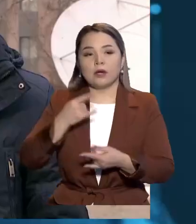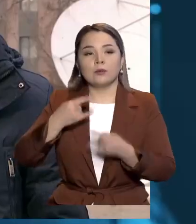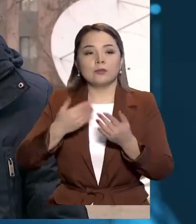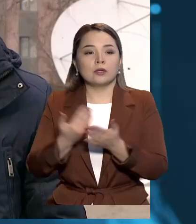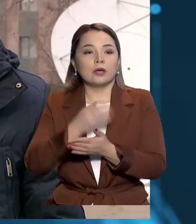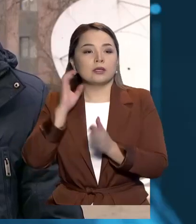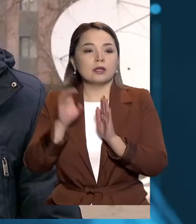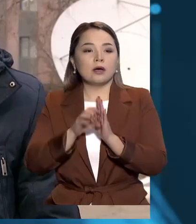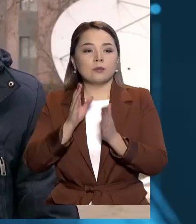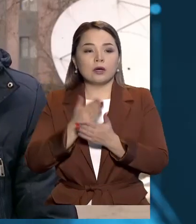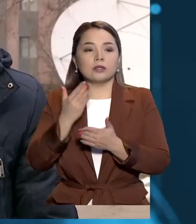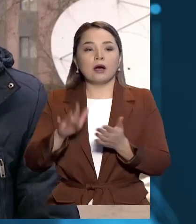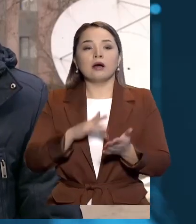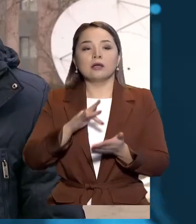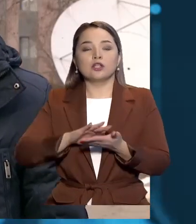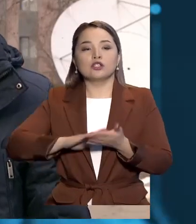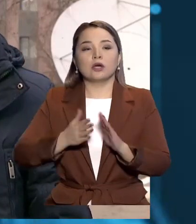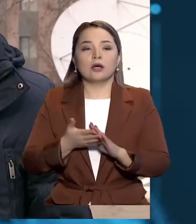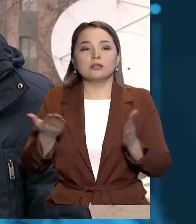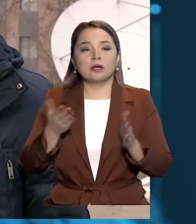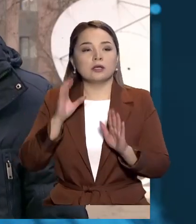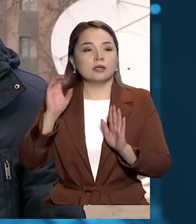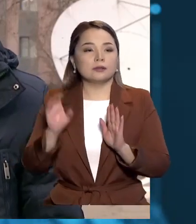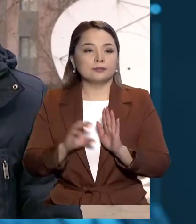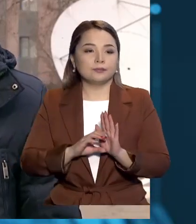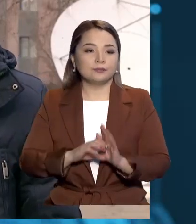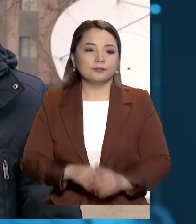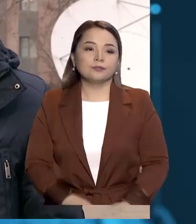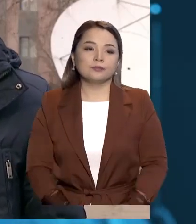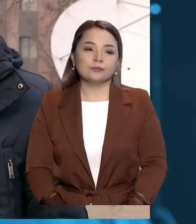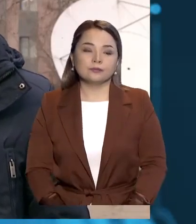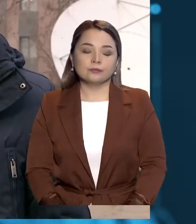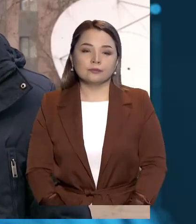байланыста. Қуан, шаһардағы соңғы ақпараттармен бөлсеңіз.